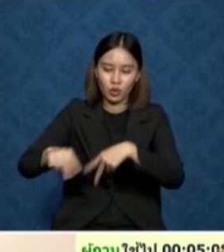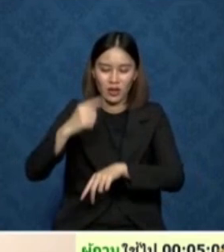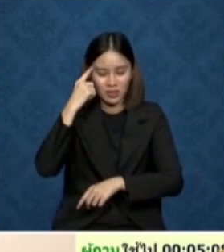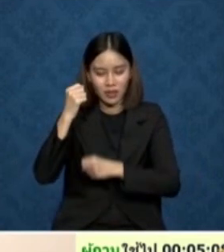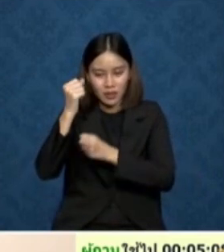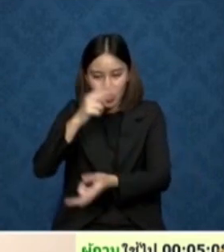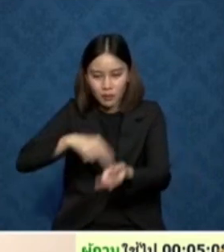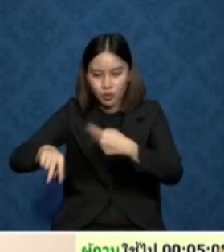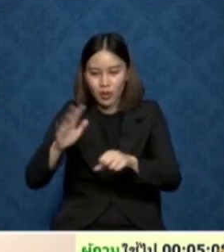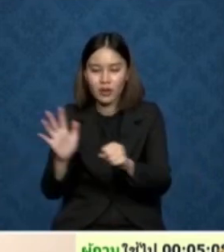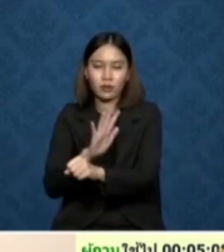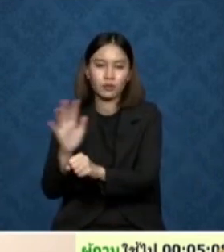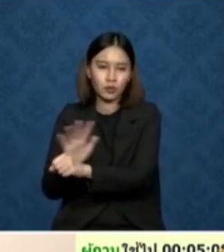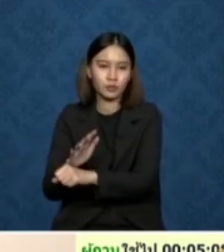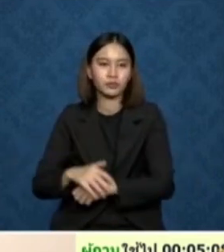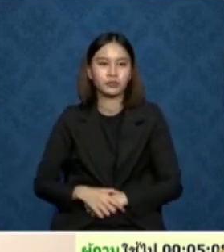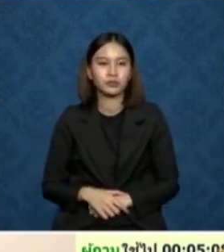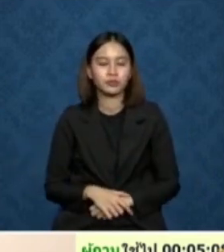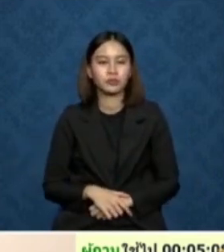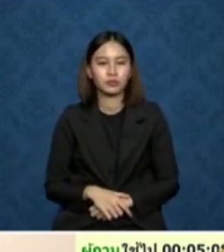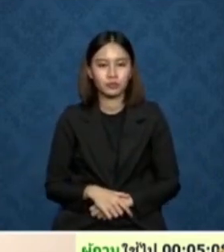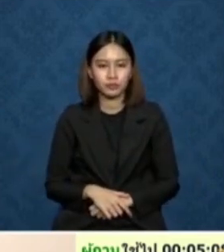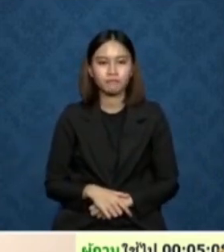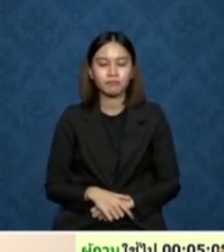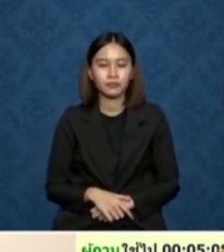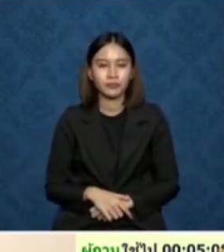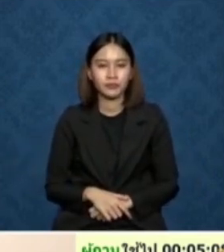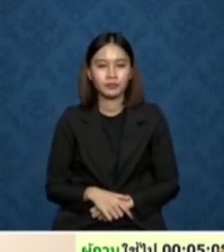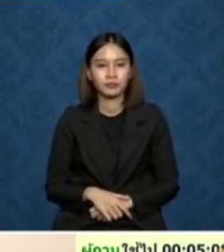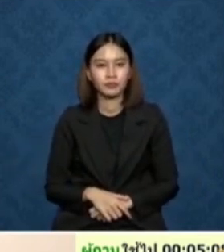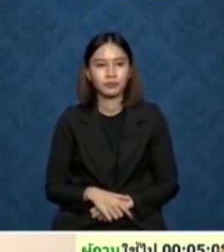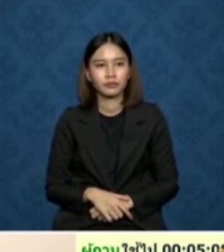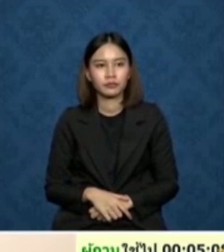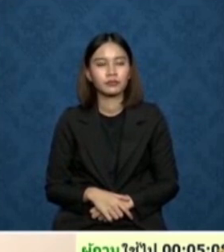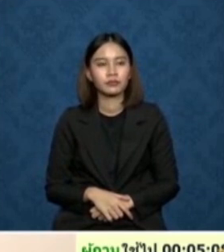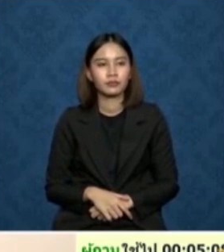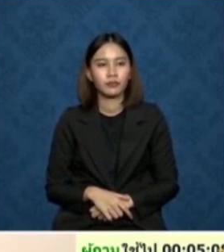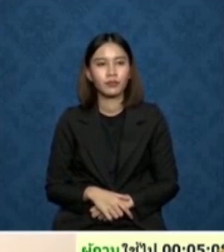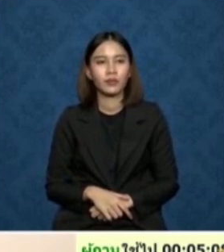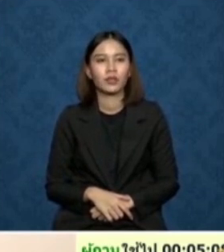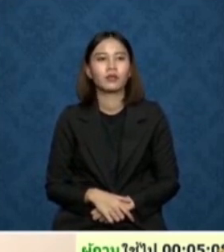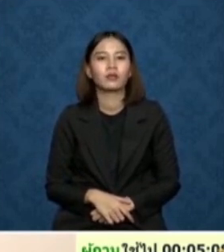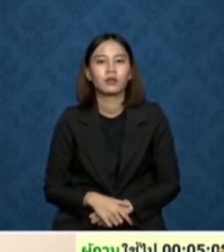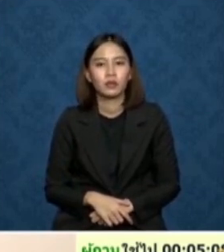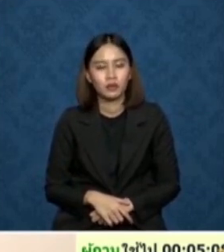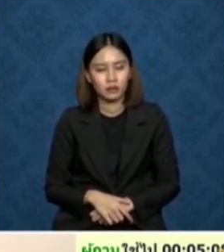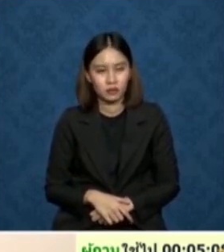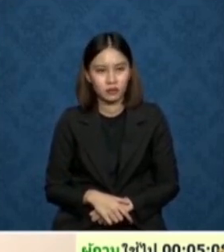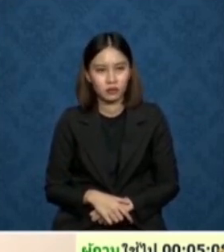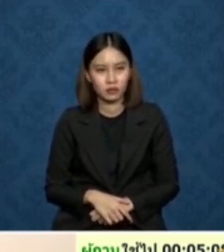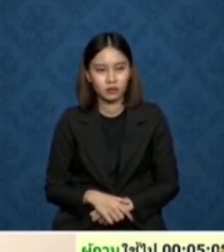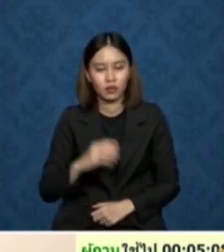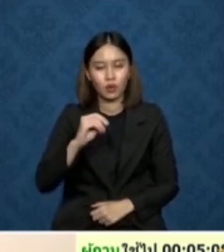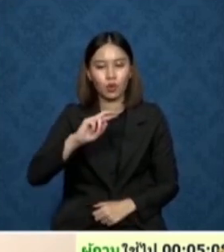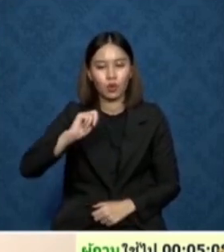ากพยับดูแลให้มัน ครอบวงจรอีส่นหน่ก็คือ、โงสีที่